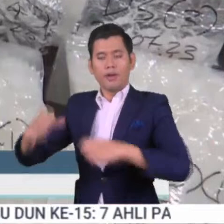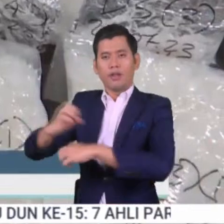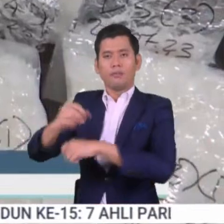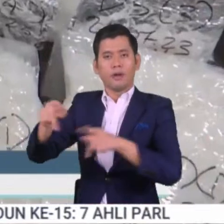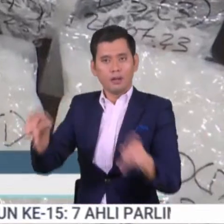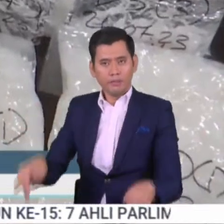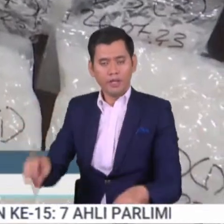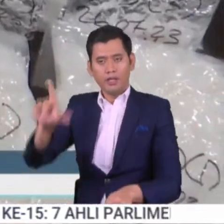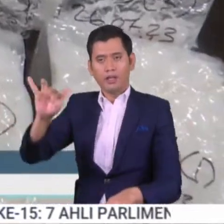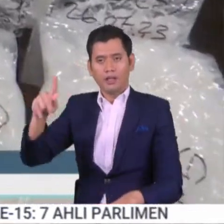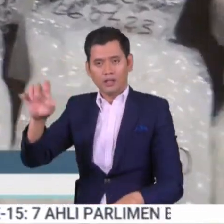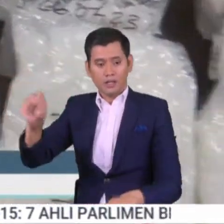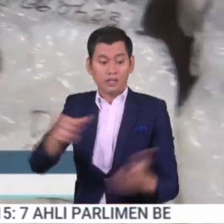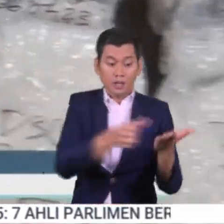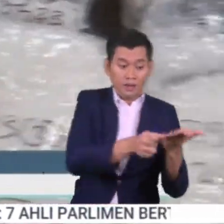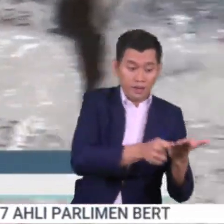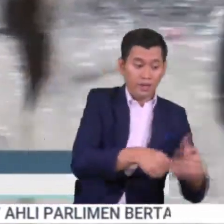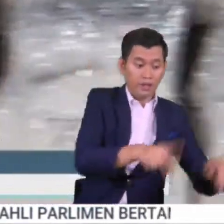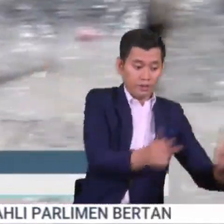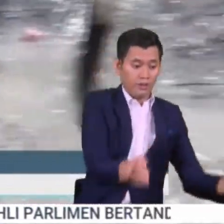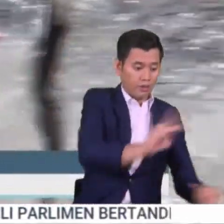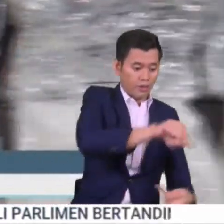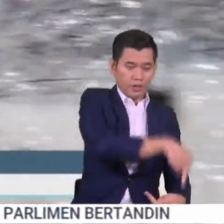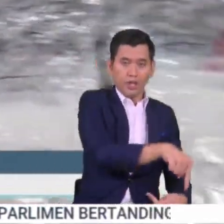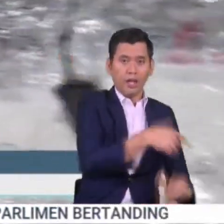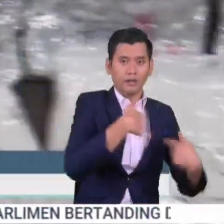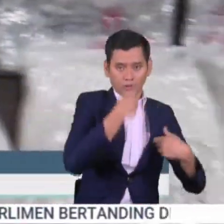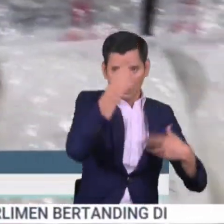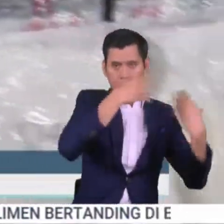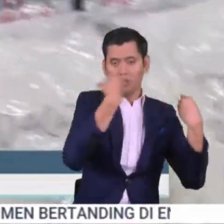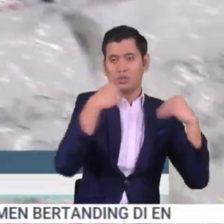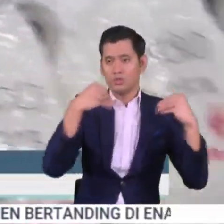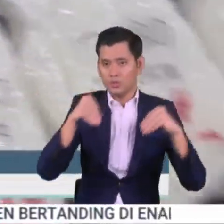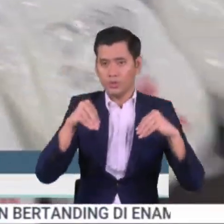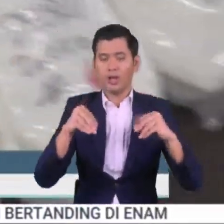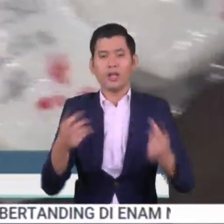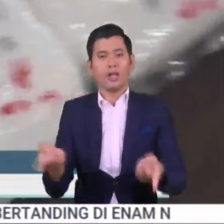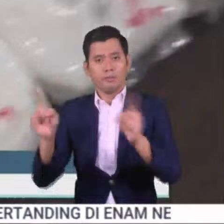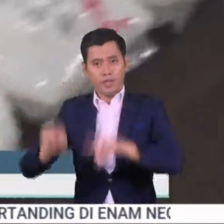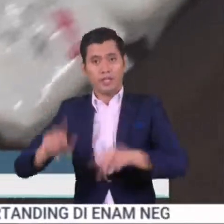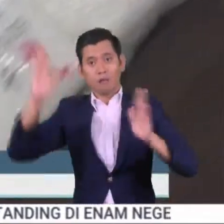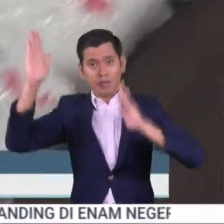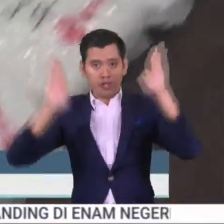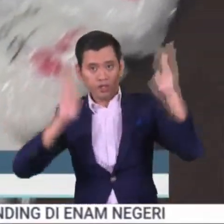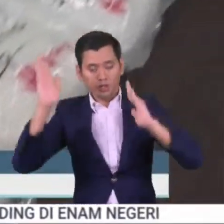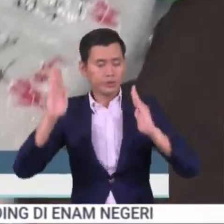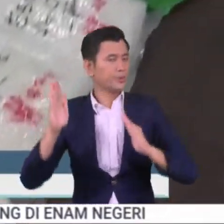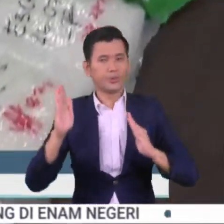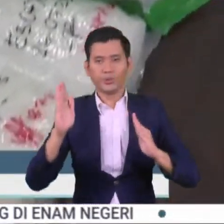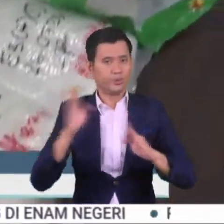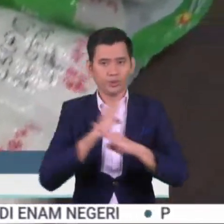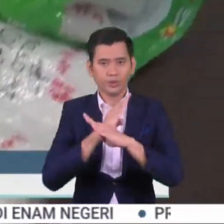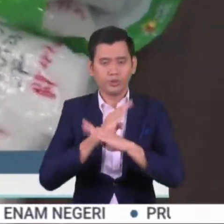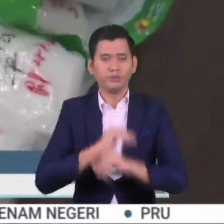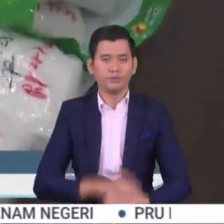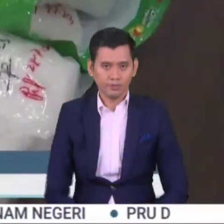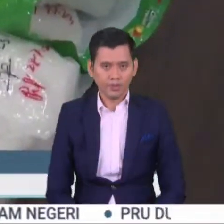dadah berkenaan dipercayai untuk pasaran dalam negeri. Buat masa sekarang, sampai hari